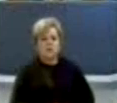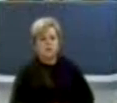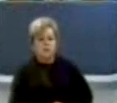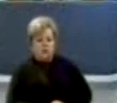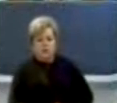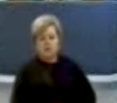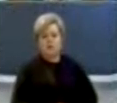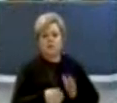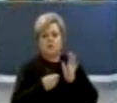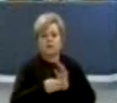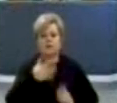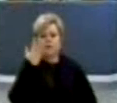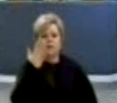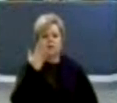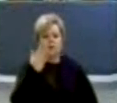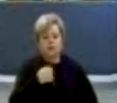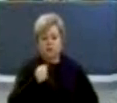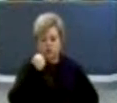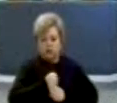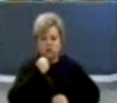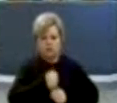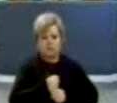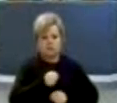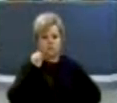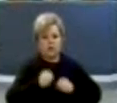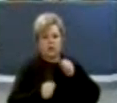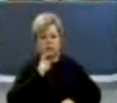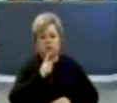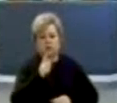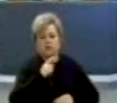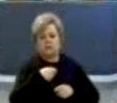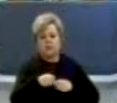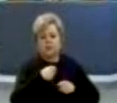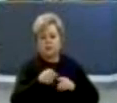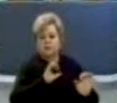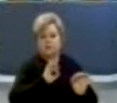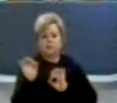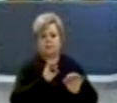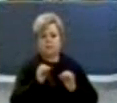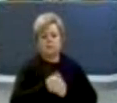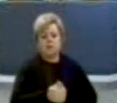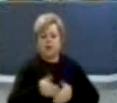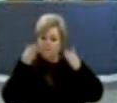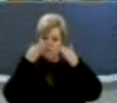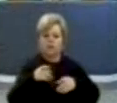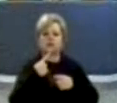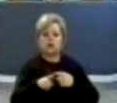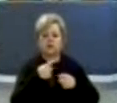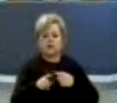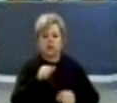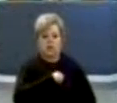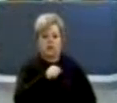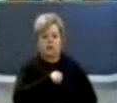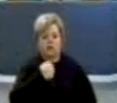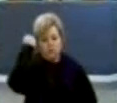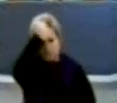Në pikën e 5 thuhej që do të angazhohemi për një dialog cilësor, parimor, të përgatitur mirë, të orientuar dhe fokusuar në çështjet me interes për